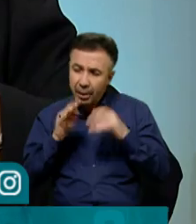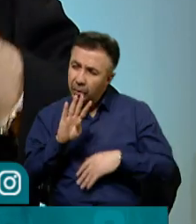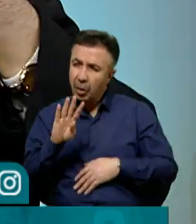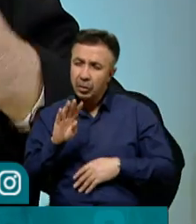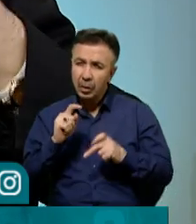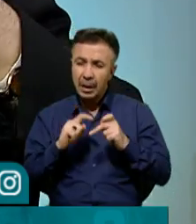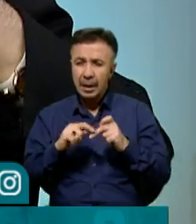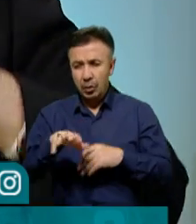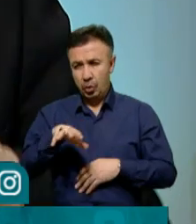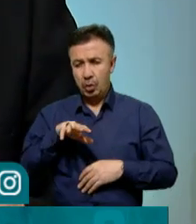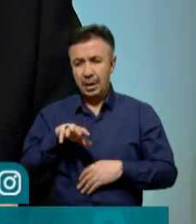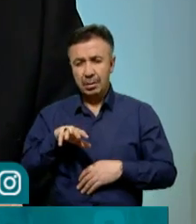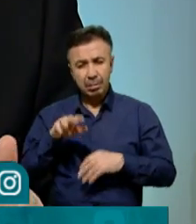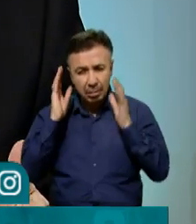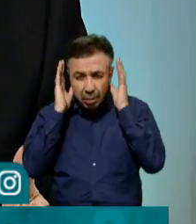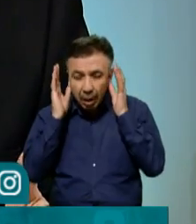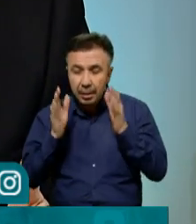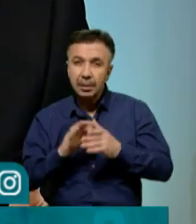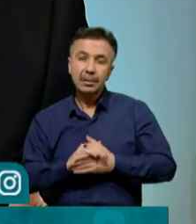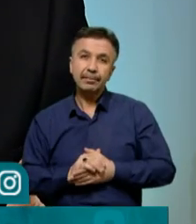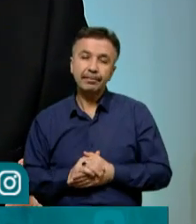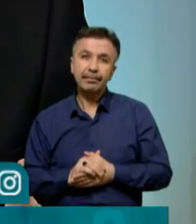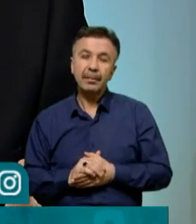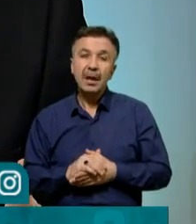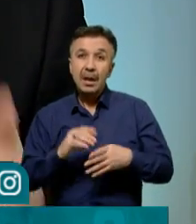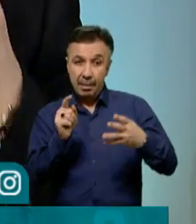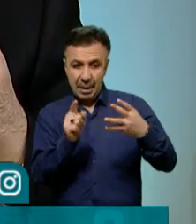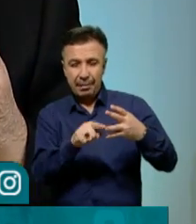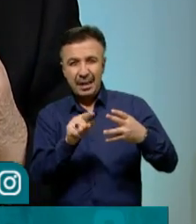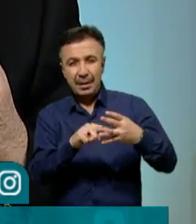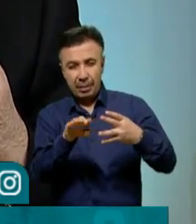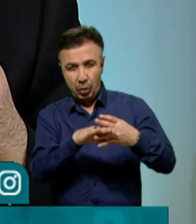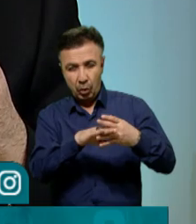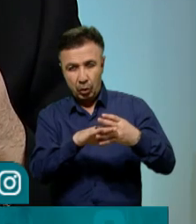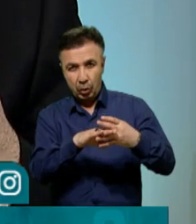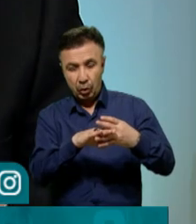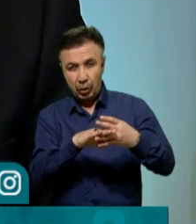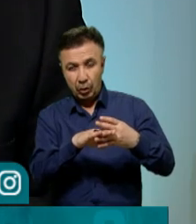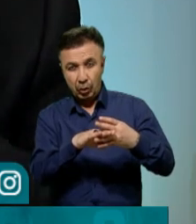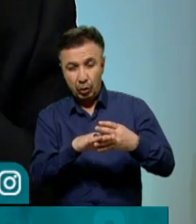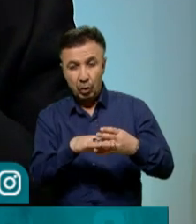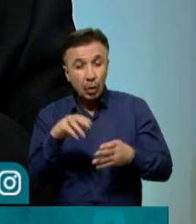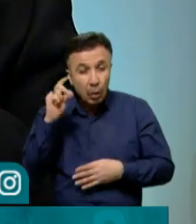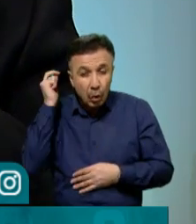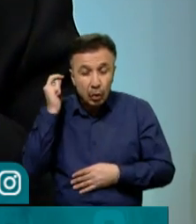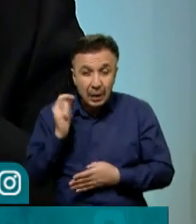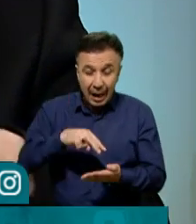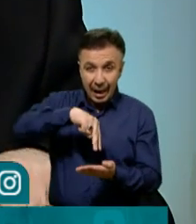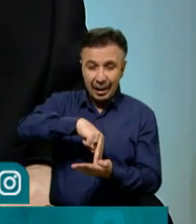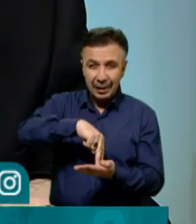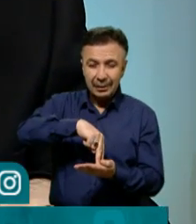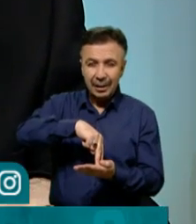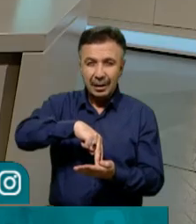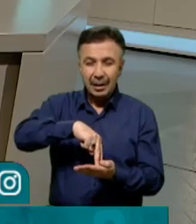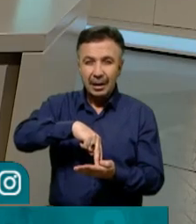kılacak diyelim, genel adet bu. Birinci teşehhüdü unutsa, ayağa kalksa. Ayağa kalksa secdeye gitmediği müddetçe